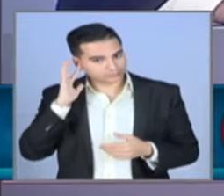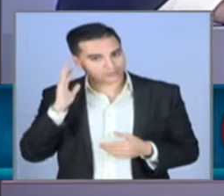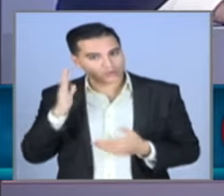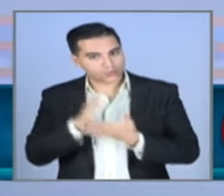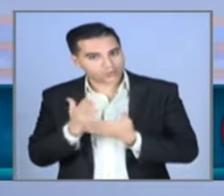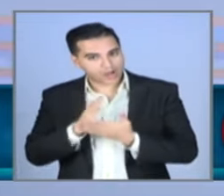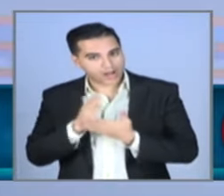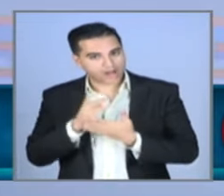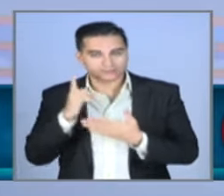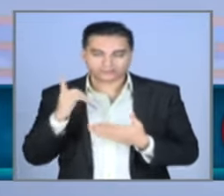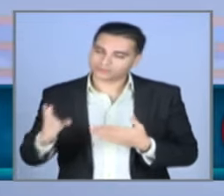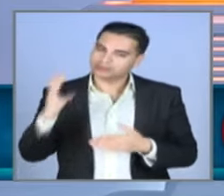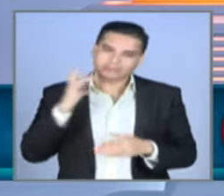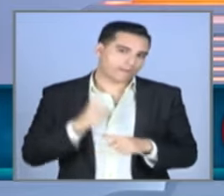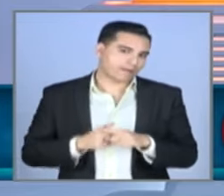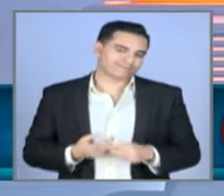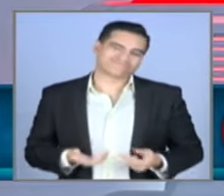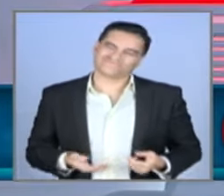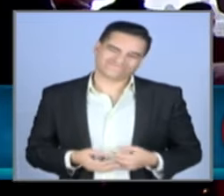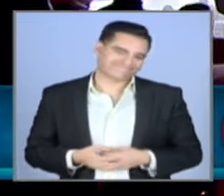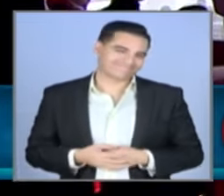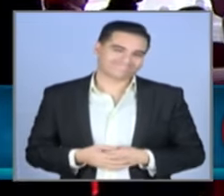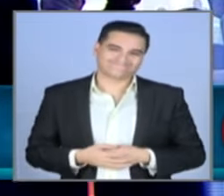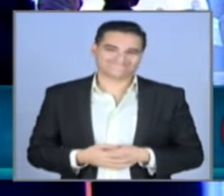اليونان. إجابة خاطئة.